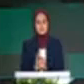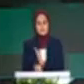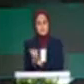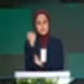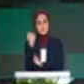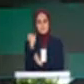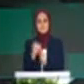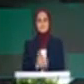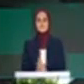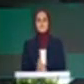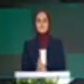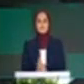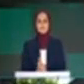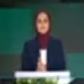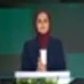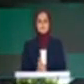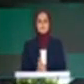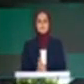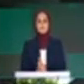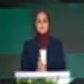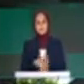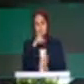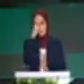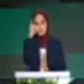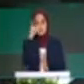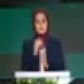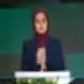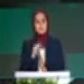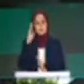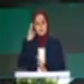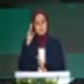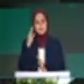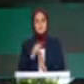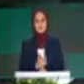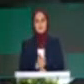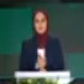زي طيب وحضرتك طيب،